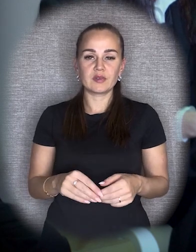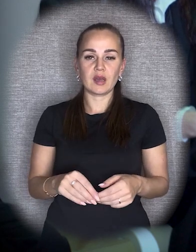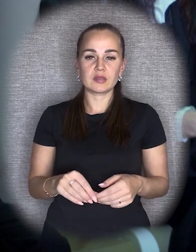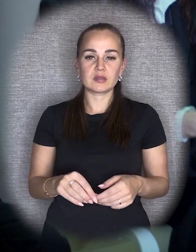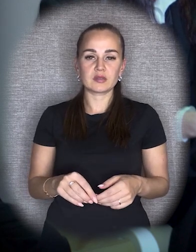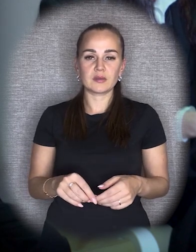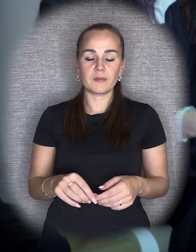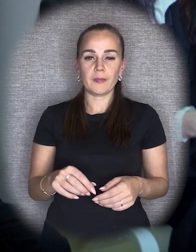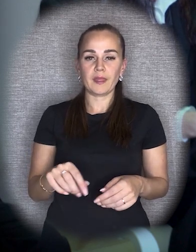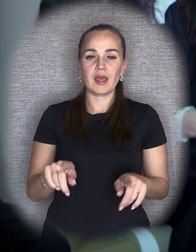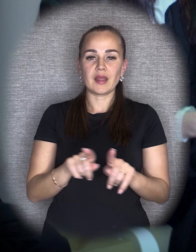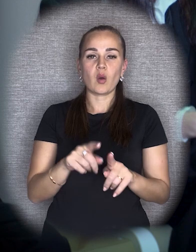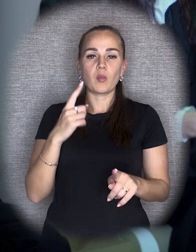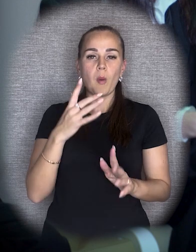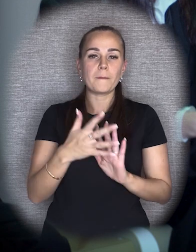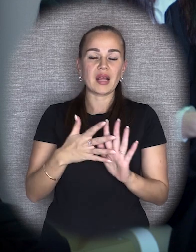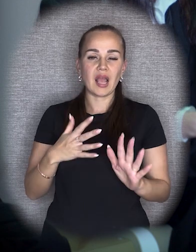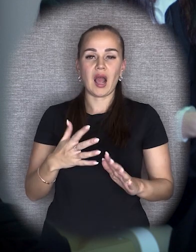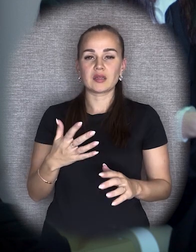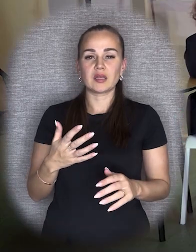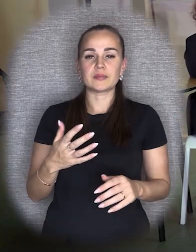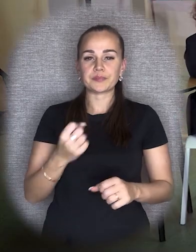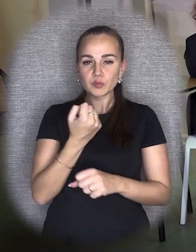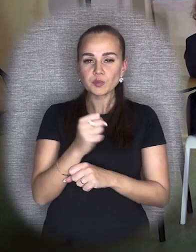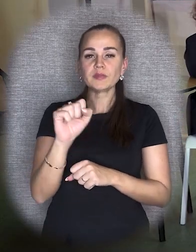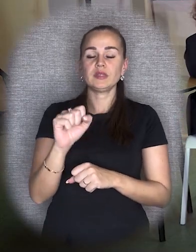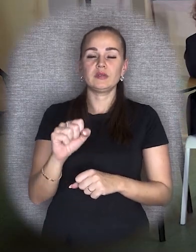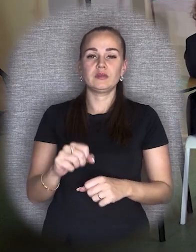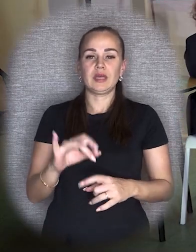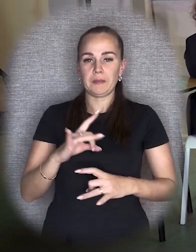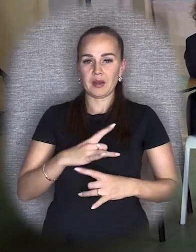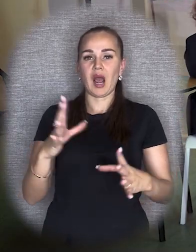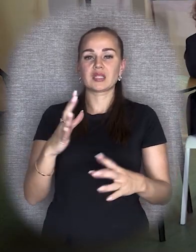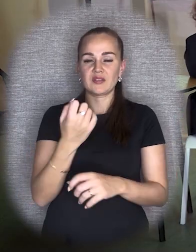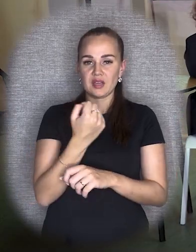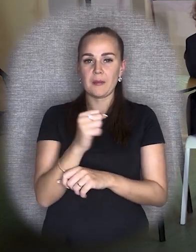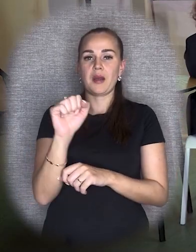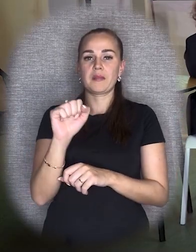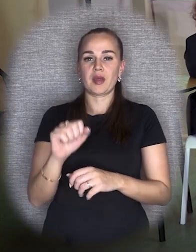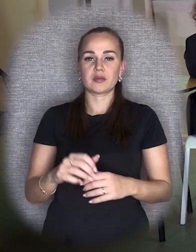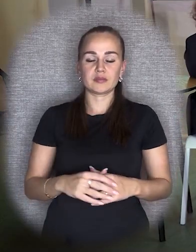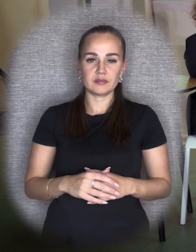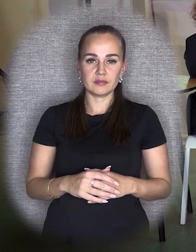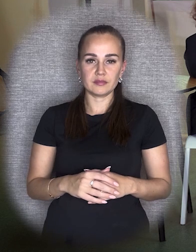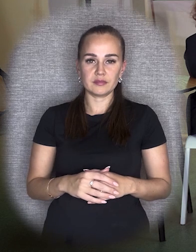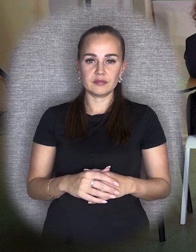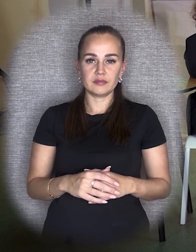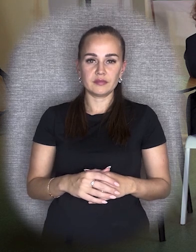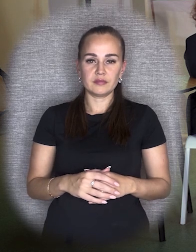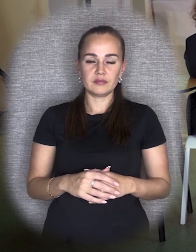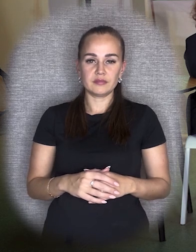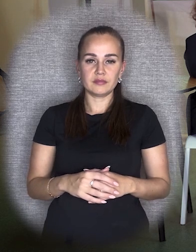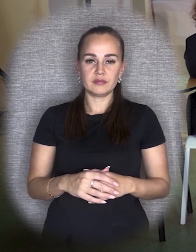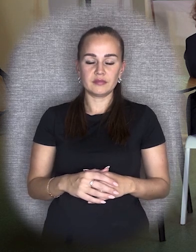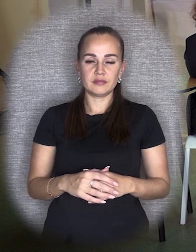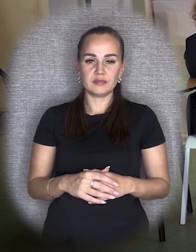как бы само понятие победы и празднование победы. Вот эти там 60-е годы только, когда до этого 20 лет не было ни Дня Победы, ничего. И